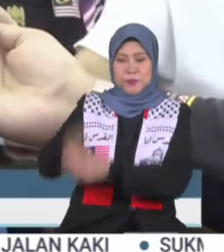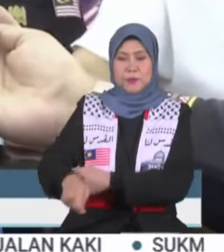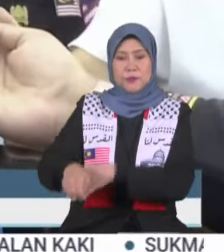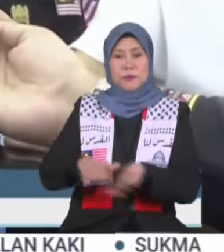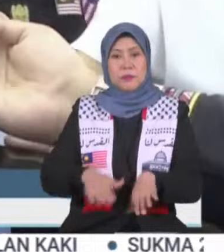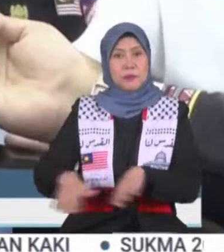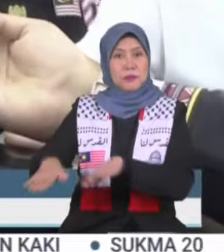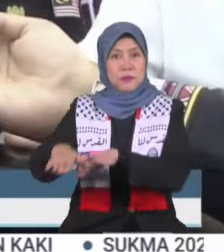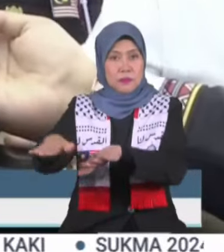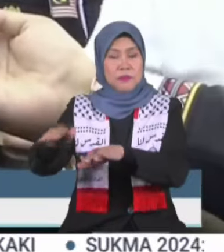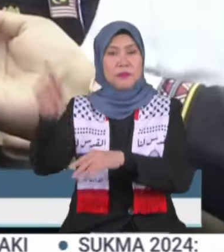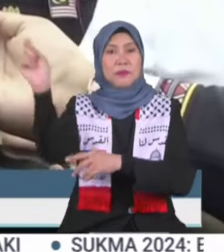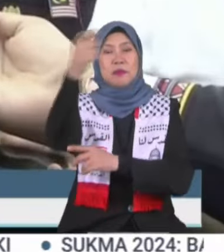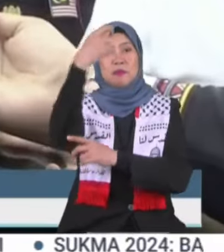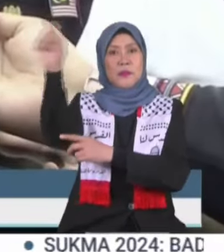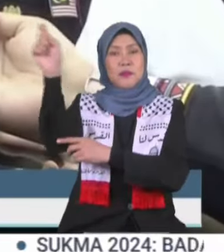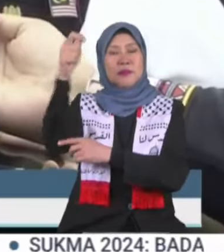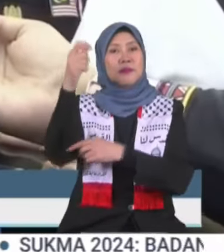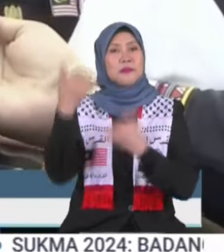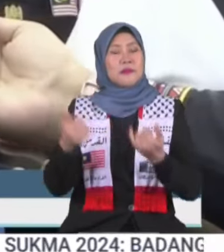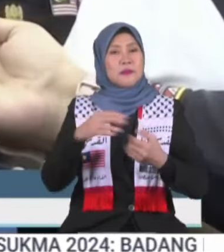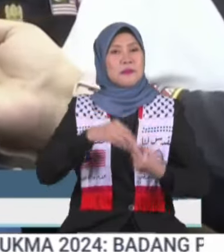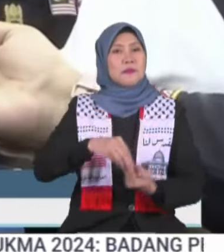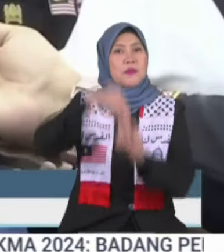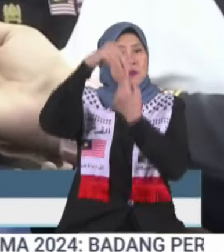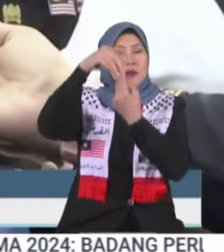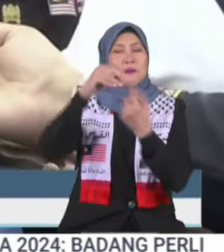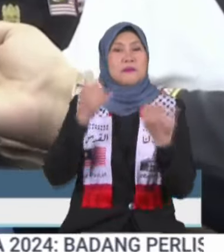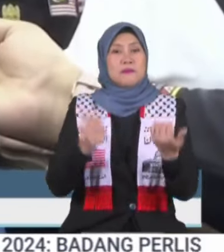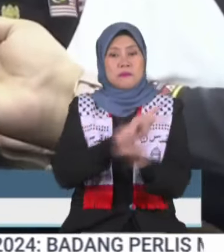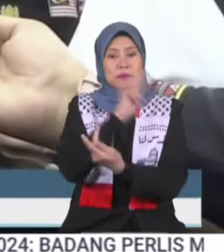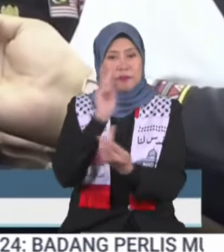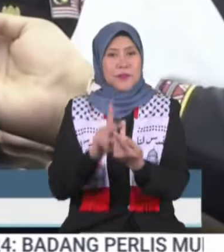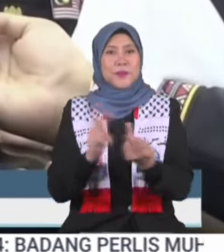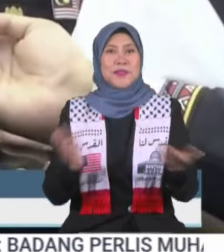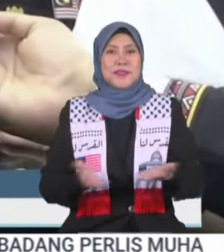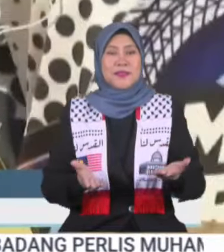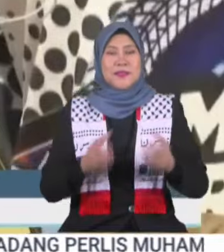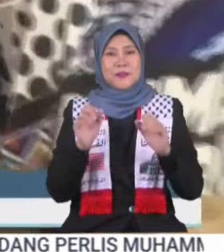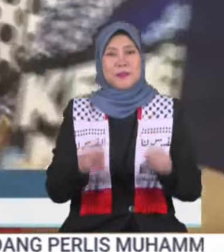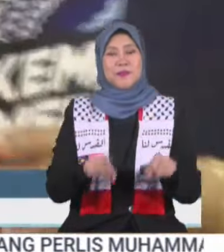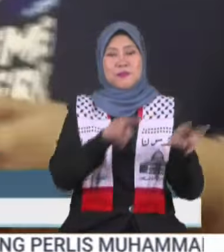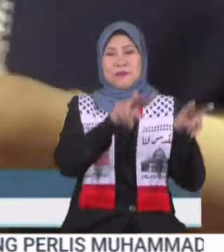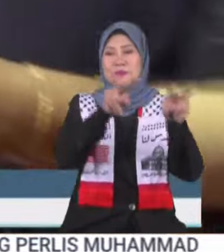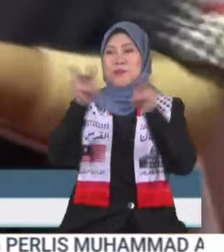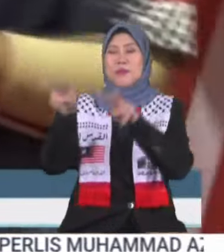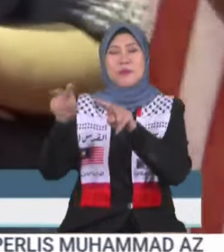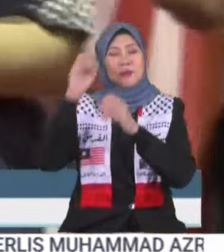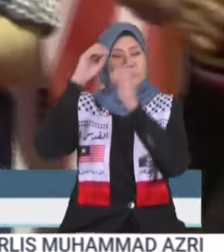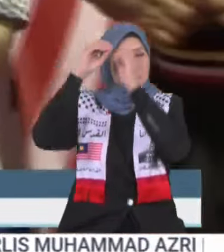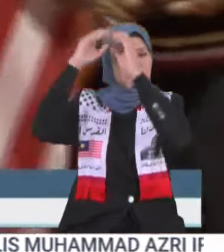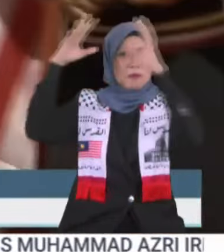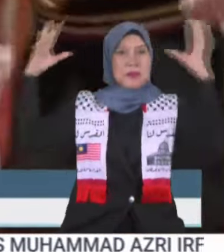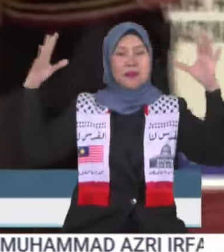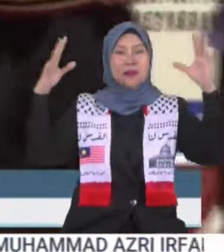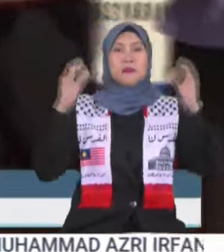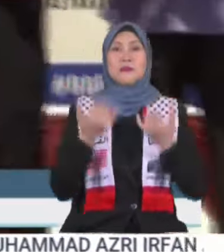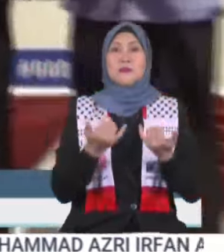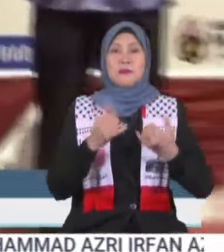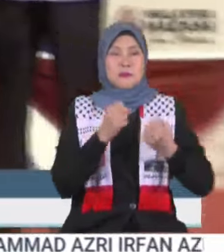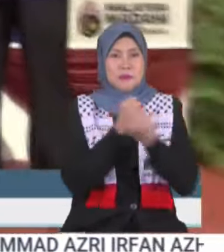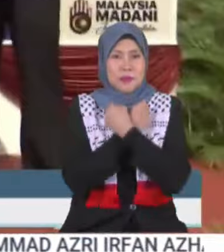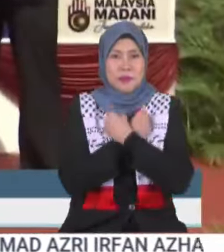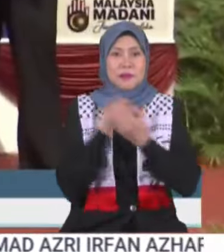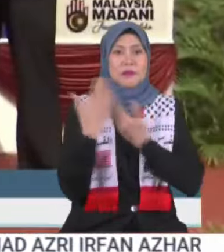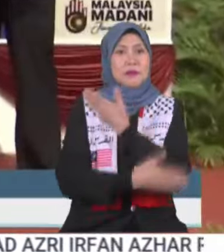pada kali ini sangat istimewa dan sangat bertepatan kerana di sini kita boleh melihat kita boleh menggambarkan simbolik jiwa